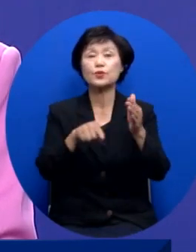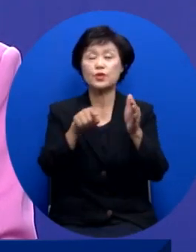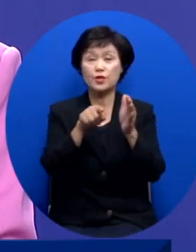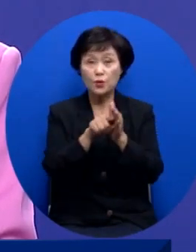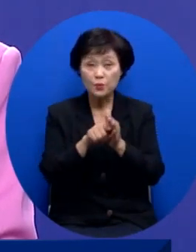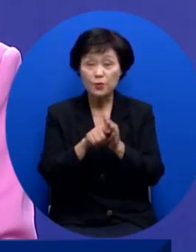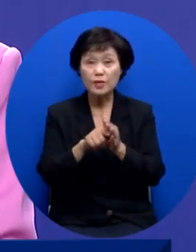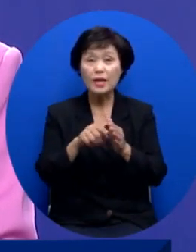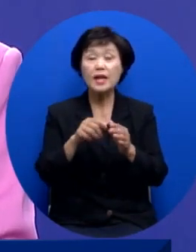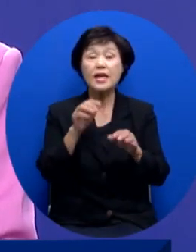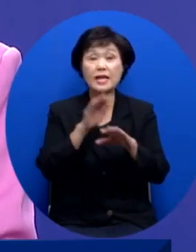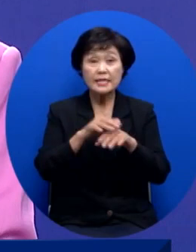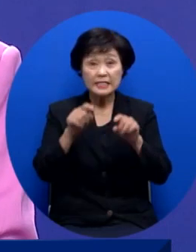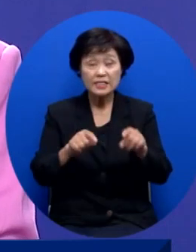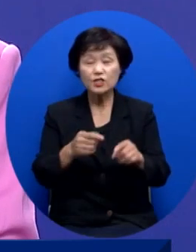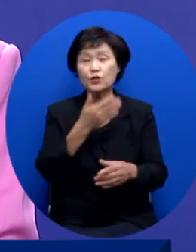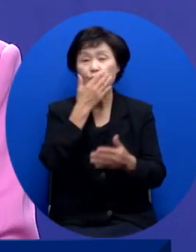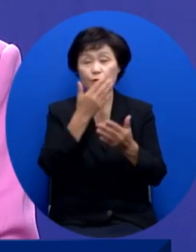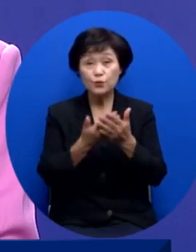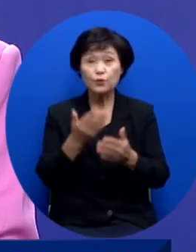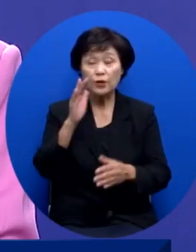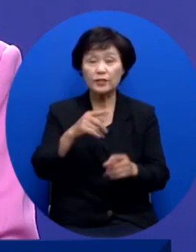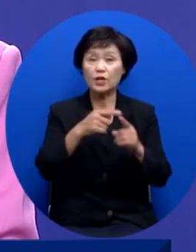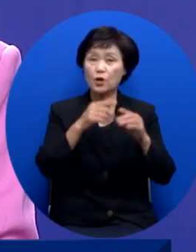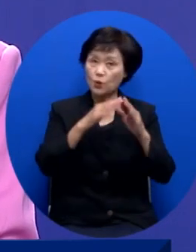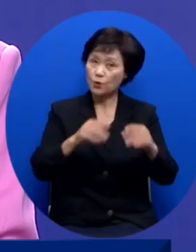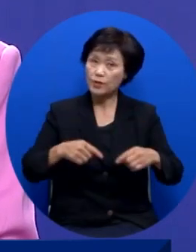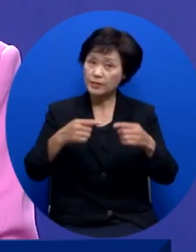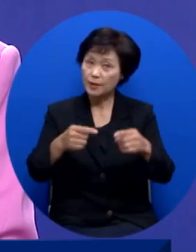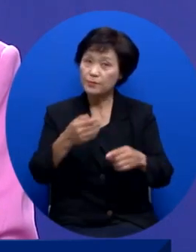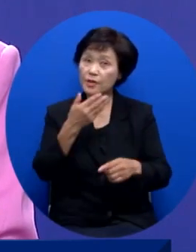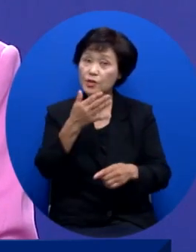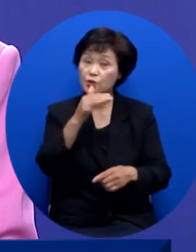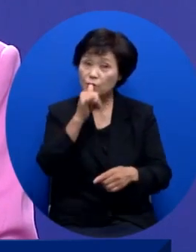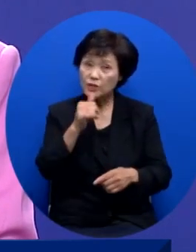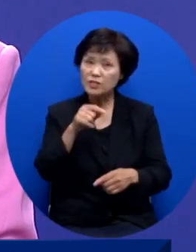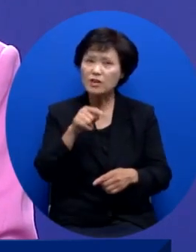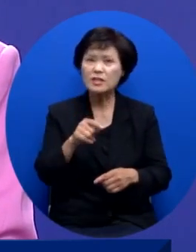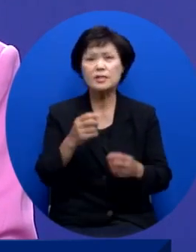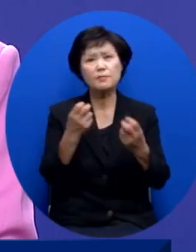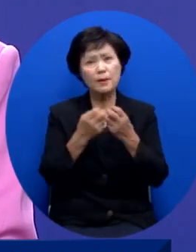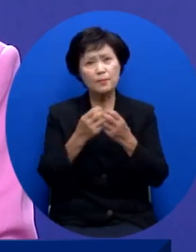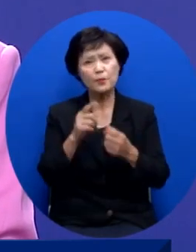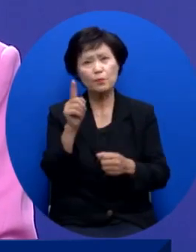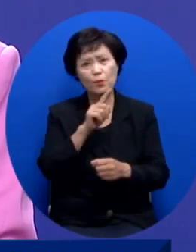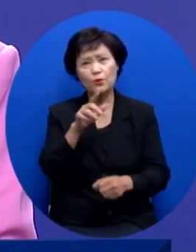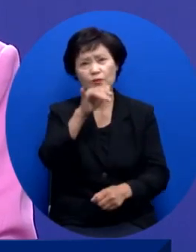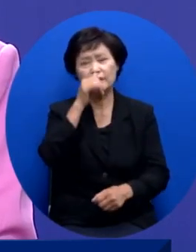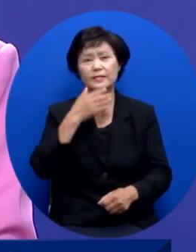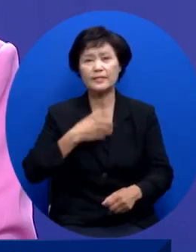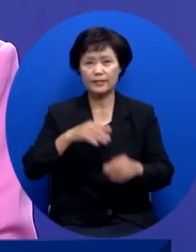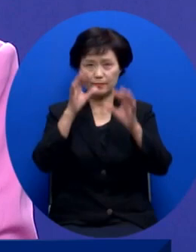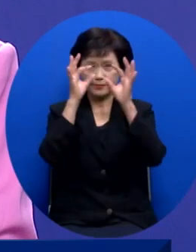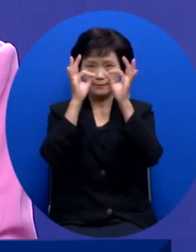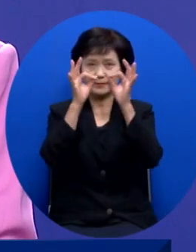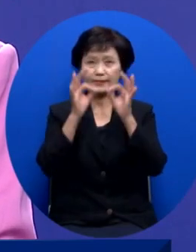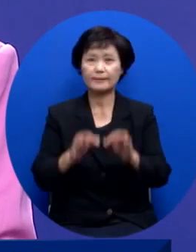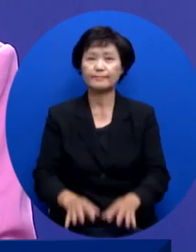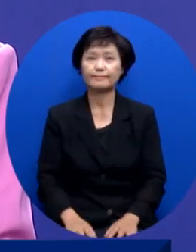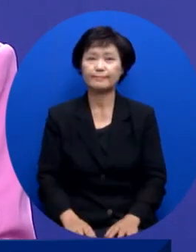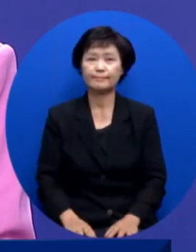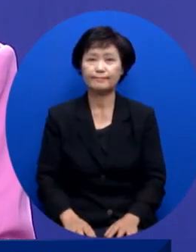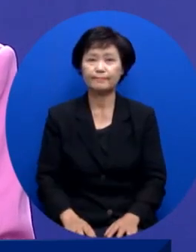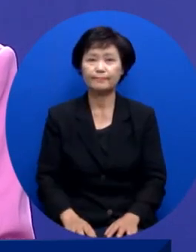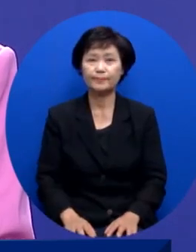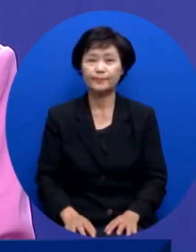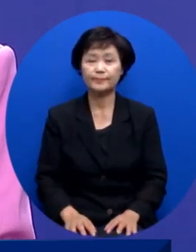힘쓰는 것이 무엇보다 중요한데요. 교회가 참여할 수 있는 재생에너지 발전 방법에는 어떤 것들이 있는지 알아보겠습니다. 이현지